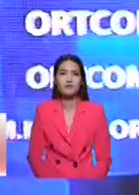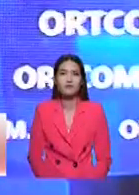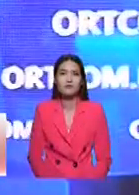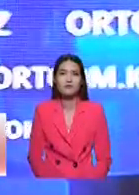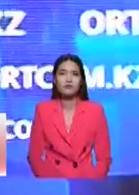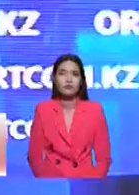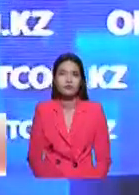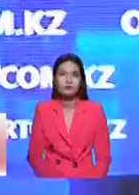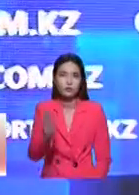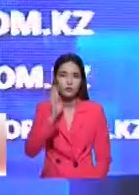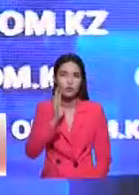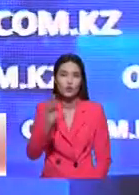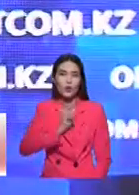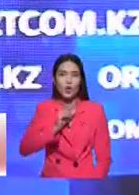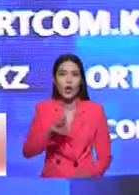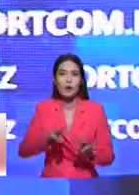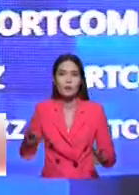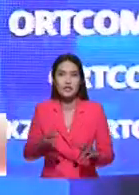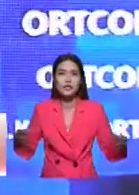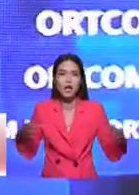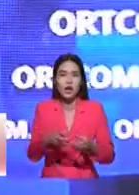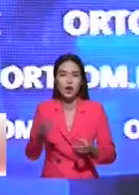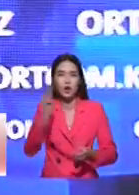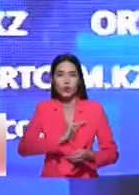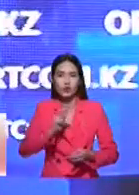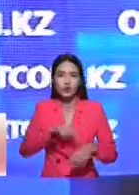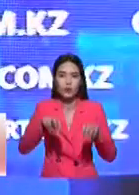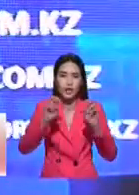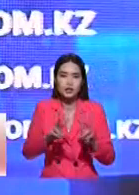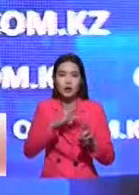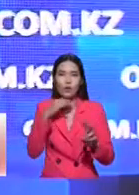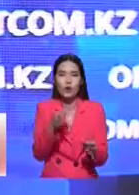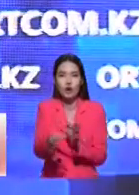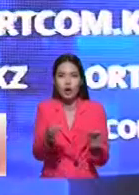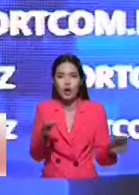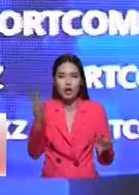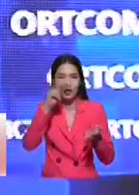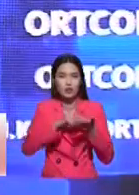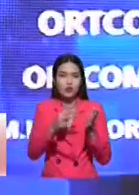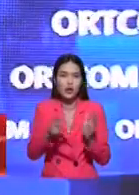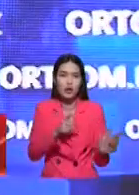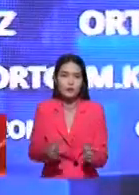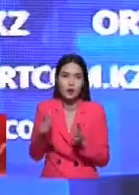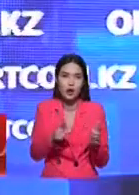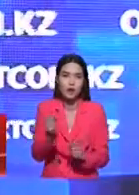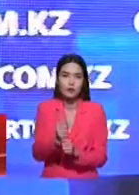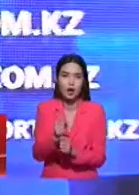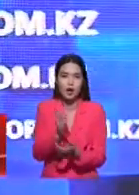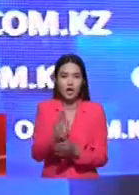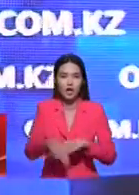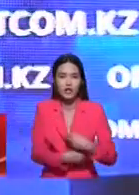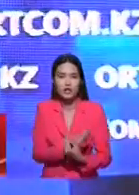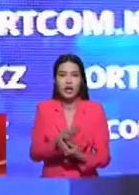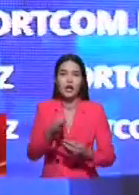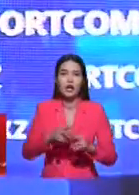Су ресурстары министрлігімен бірге біз толық цифрландырудан басқа жаңа су қоймаларының жобаларын әзірлеуді жоспарлап отырмыз. Биыл ғана біз Жаңарқа